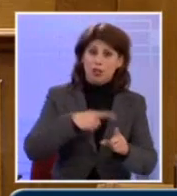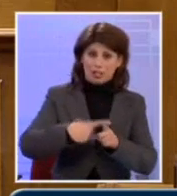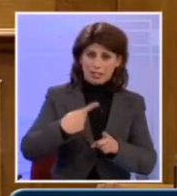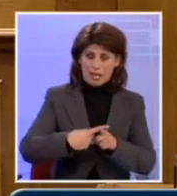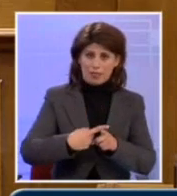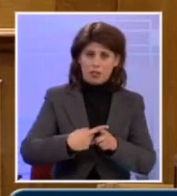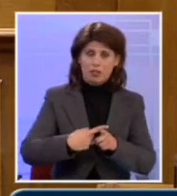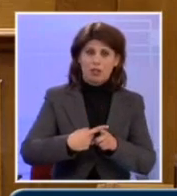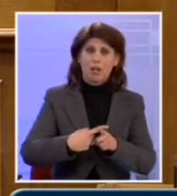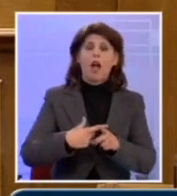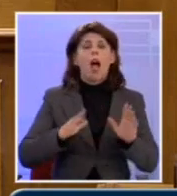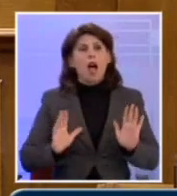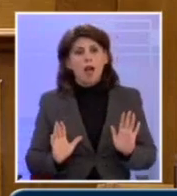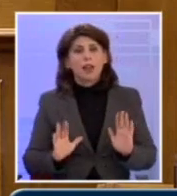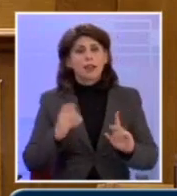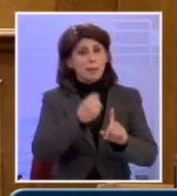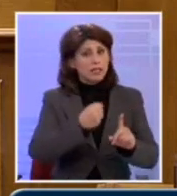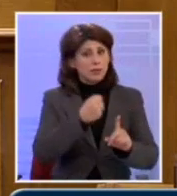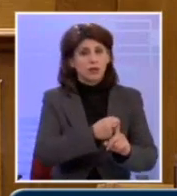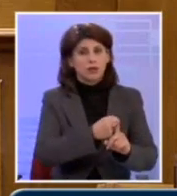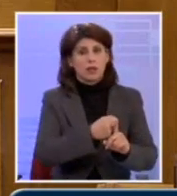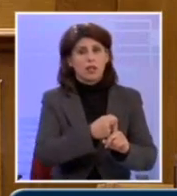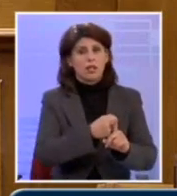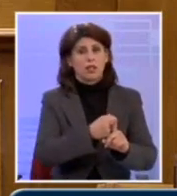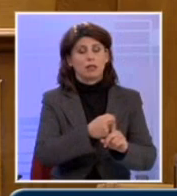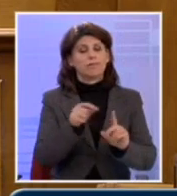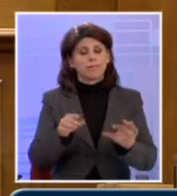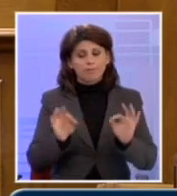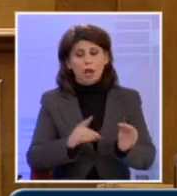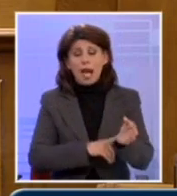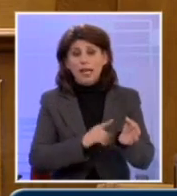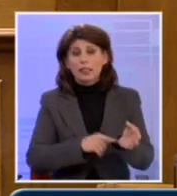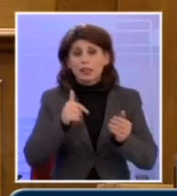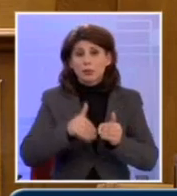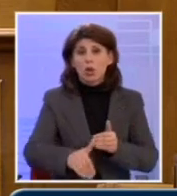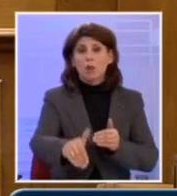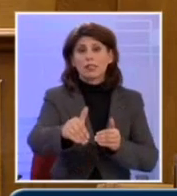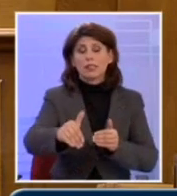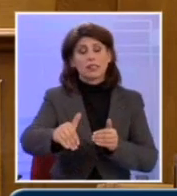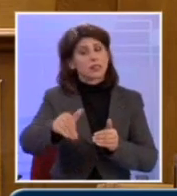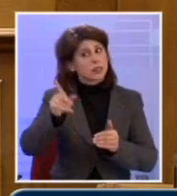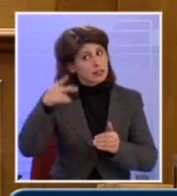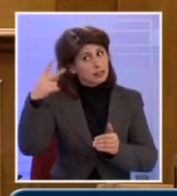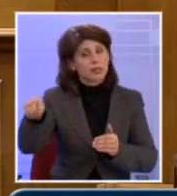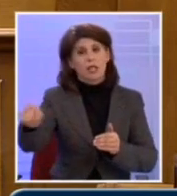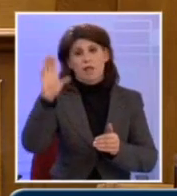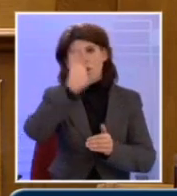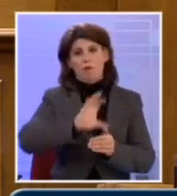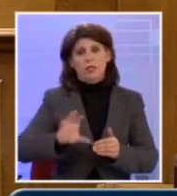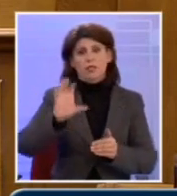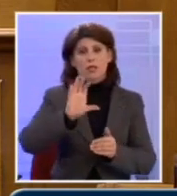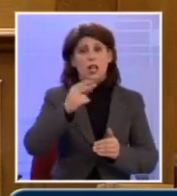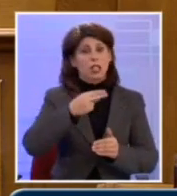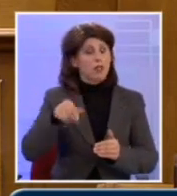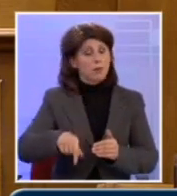Ελλάδας, αλλά για να υπερασπιστούμε τον χαρακτήρα και την προοπτική της ίδιας της Ευρώπης. Το θέμα